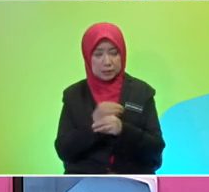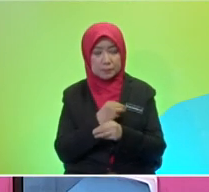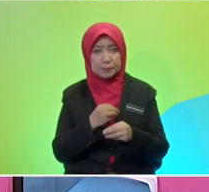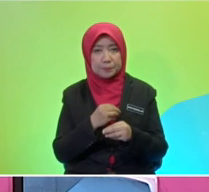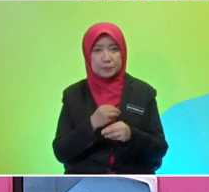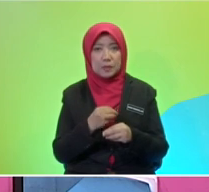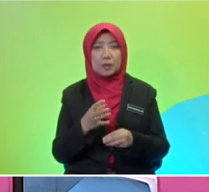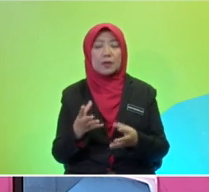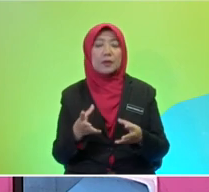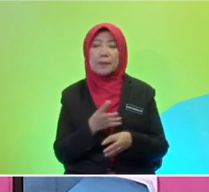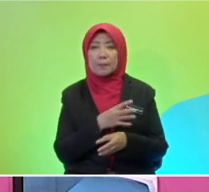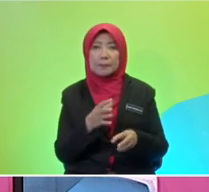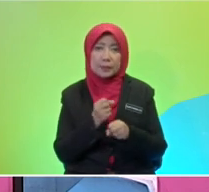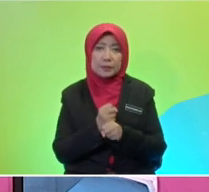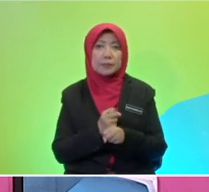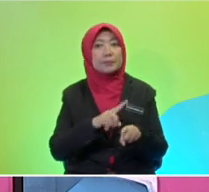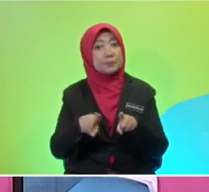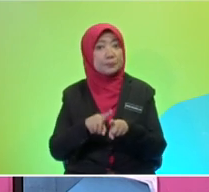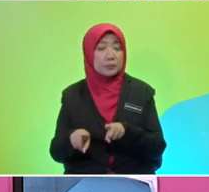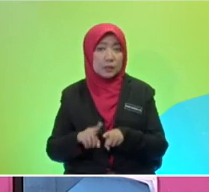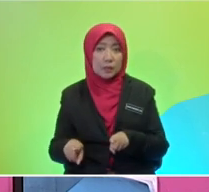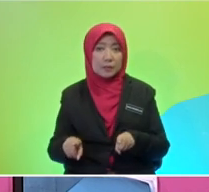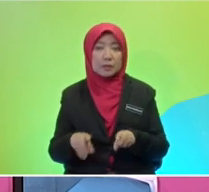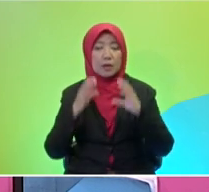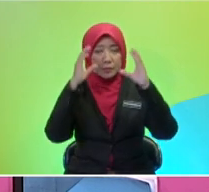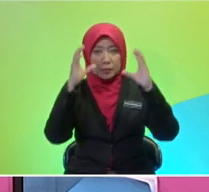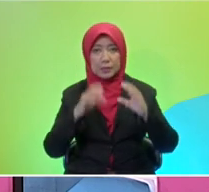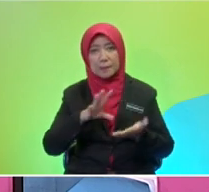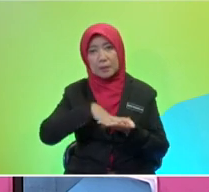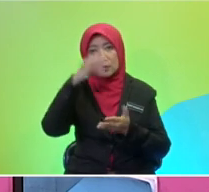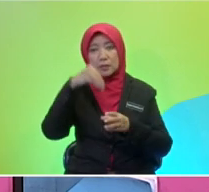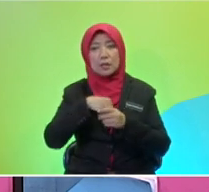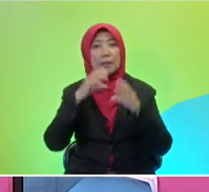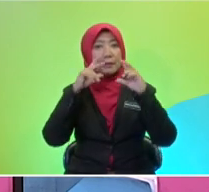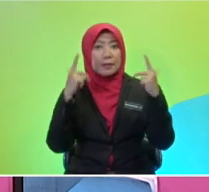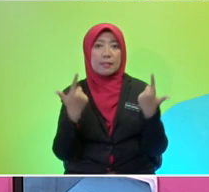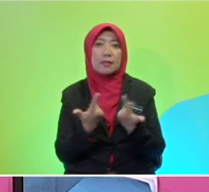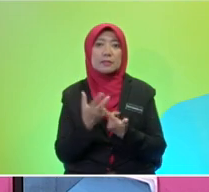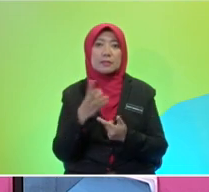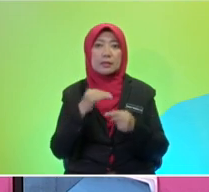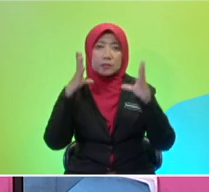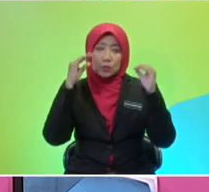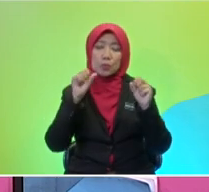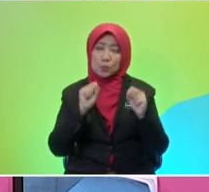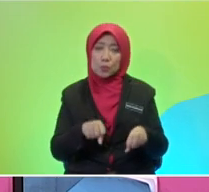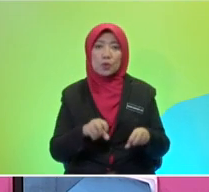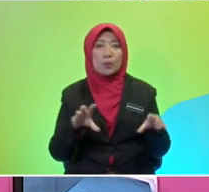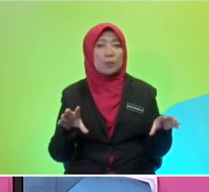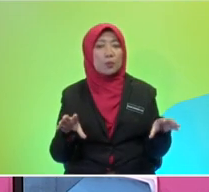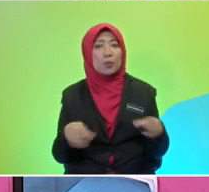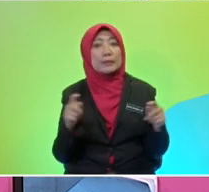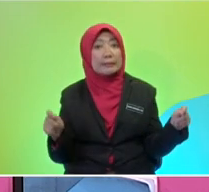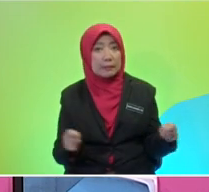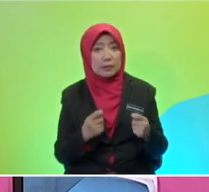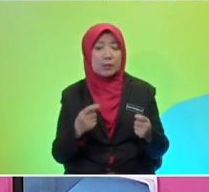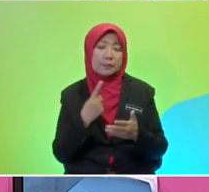memperbaikan kaidah pengajaran di dalam kelas seteguru dapat membuat tindakan yang selanjutnya untuk murid yang lemah jadi kita akan ambil tindakan